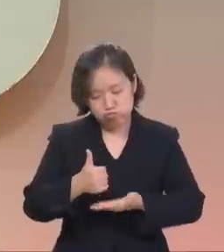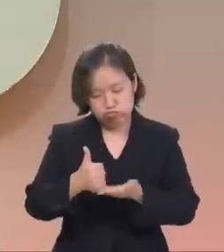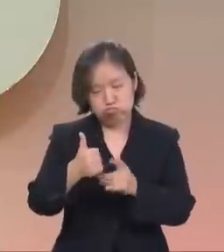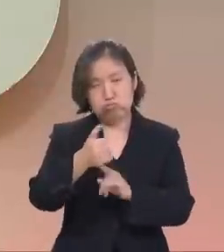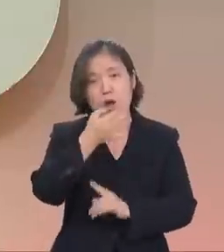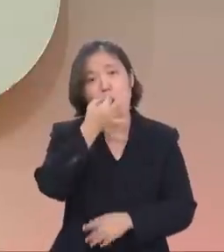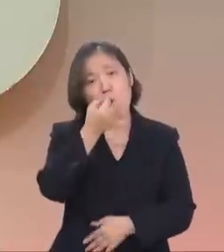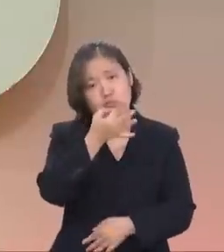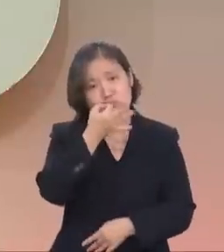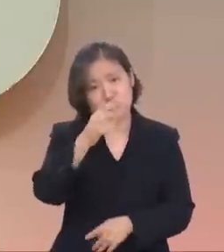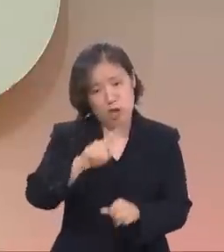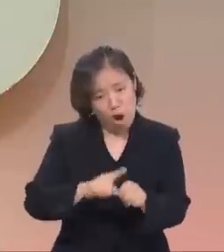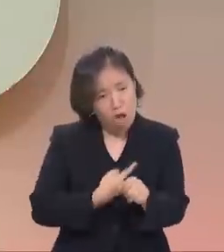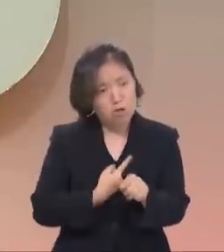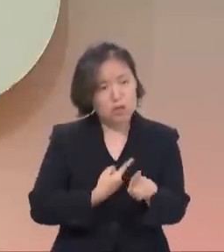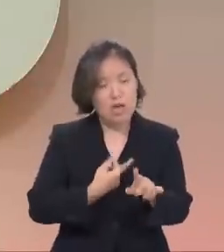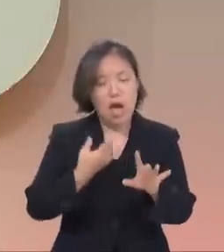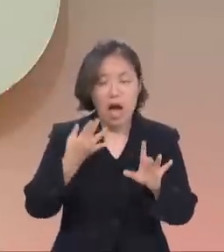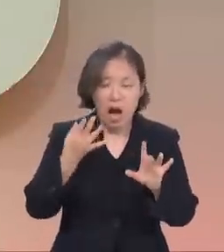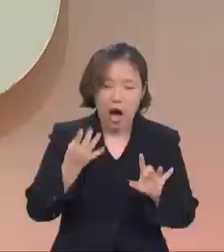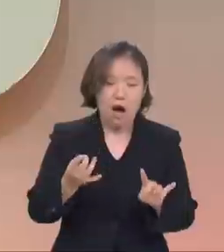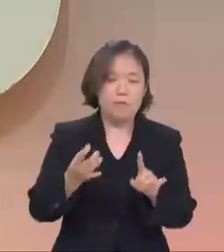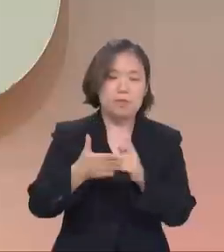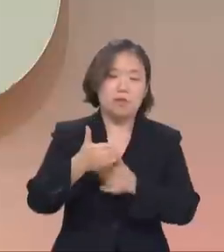염불소리가 절로 날 것 같아요 나무함이